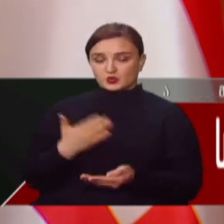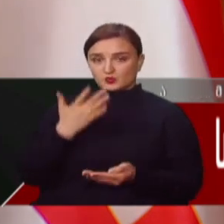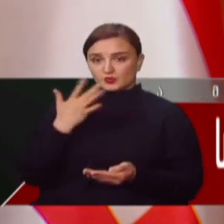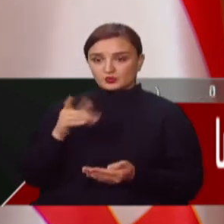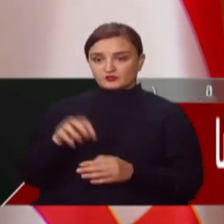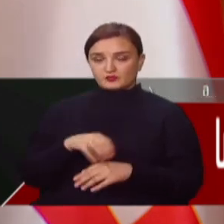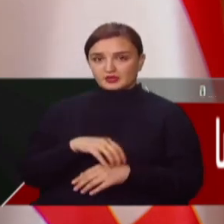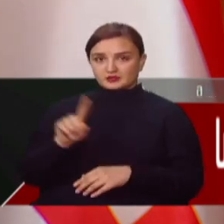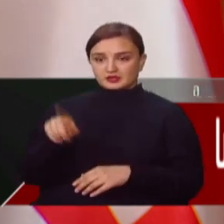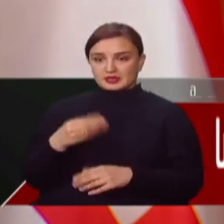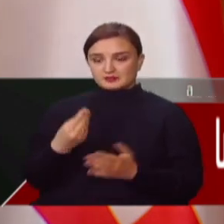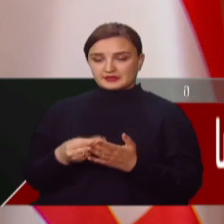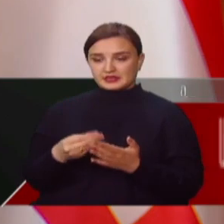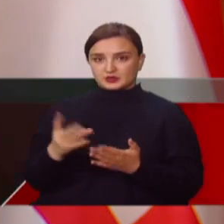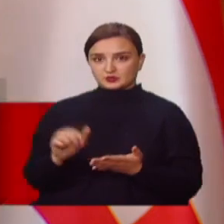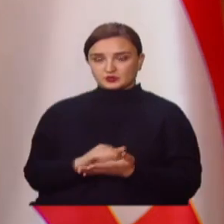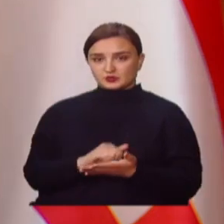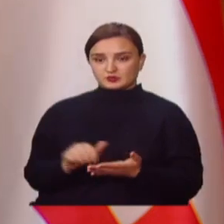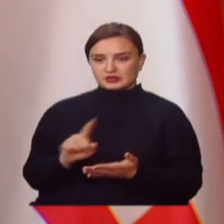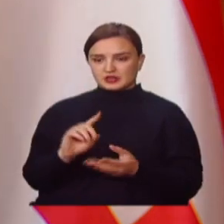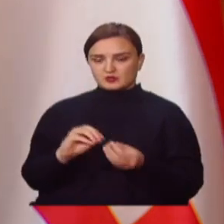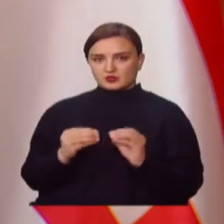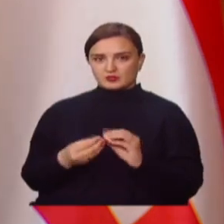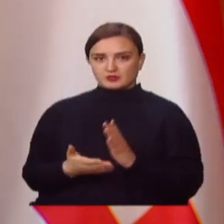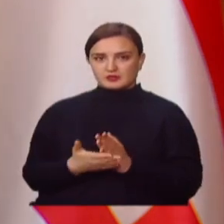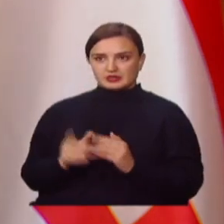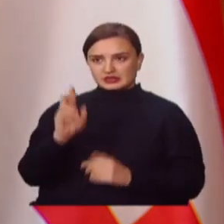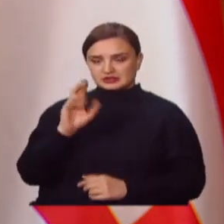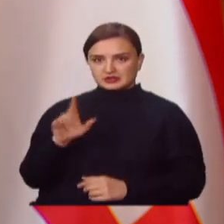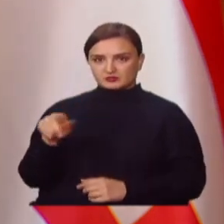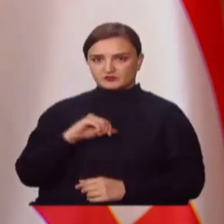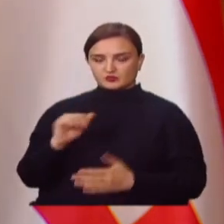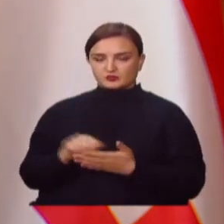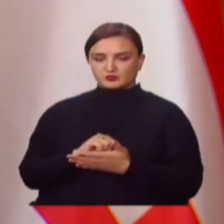პარტიას მოეთხოვება ფინანსური დეკლარაციის წარდგენა, რა პრობლემაა რომ NGO-მ წარადგინოს ფინანსური დეკლარაცია?